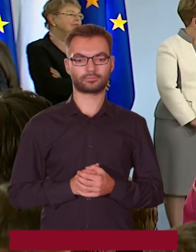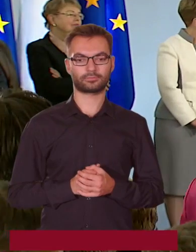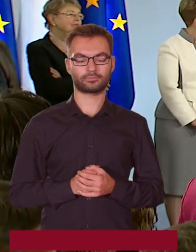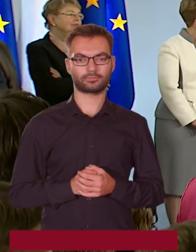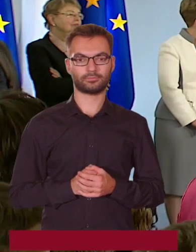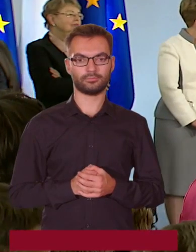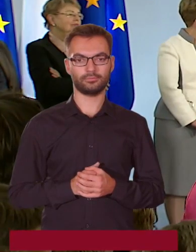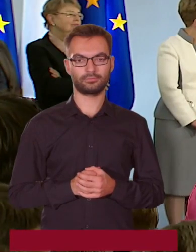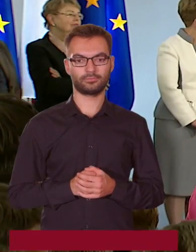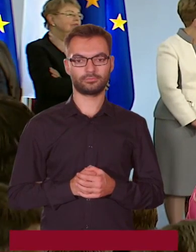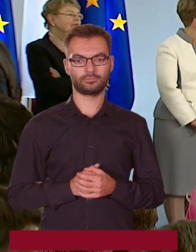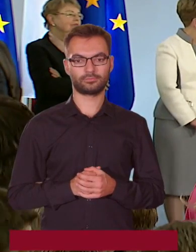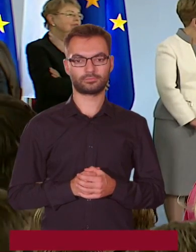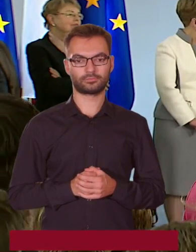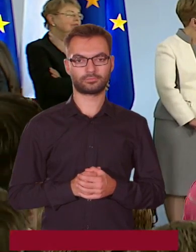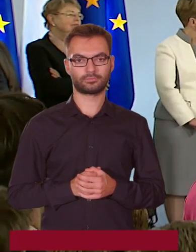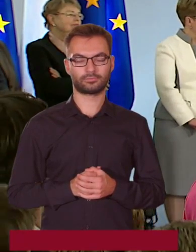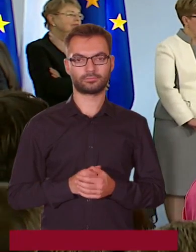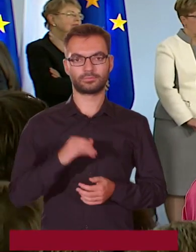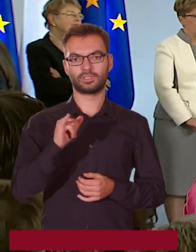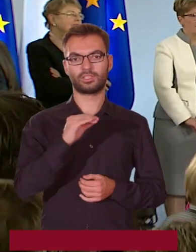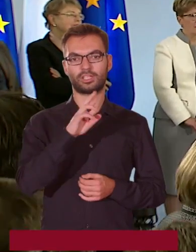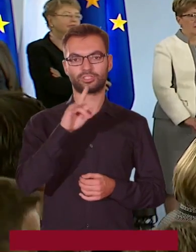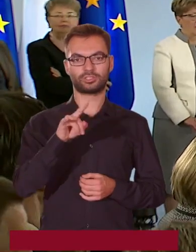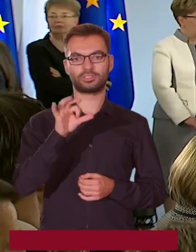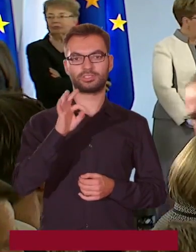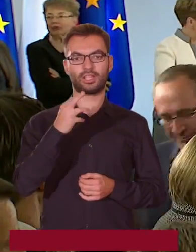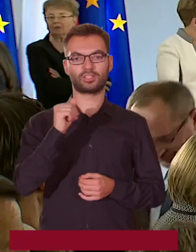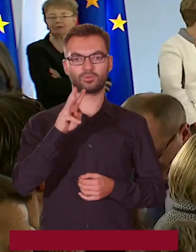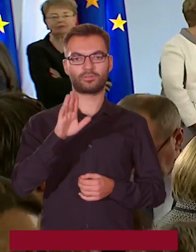Poproszę pana Jerzego Stanisława Borowczaka.